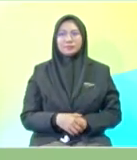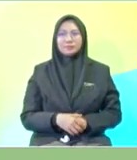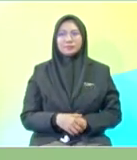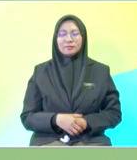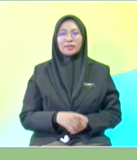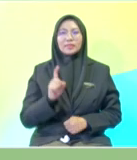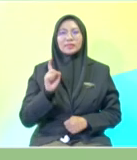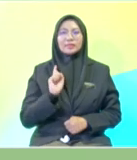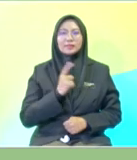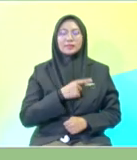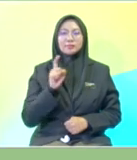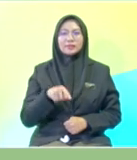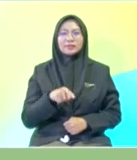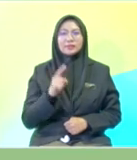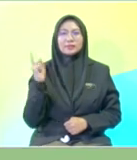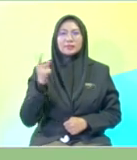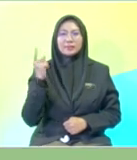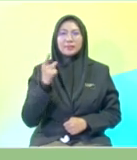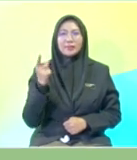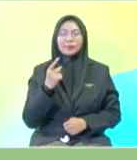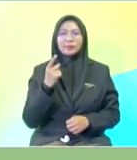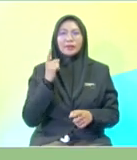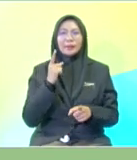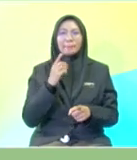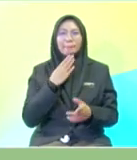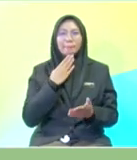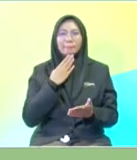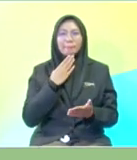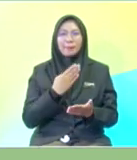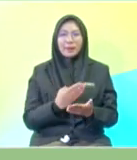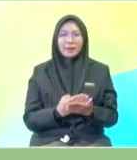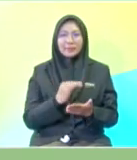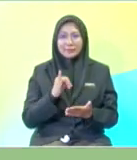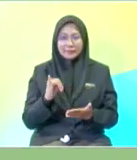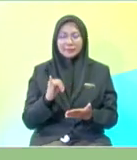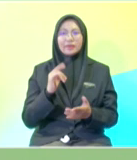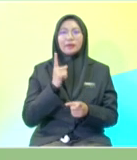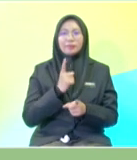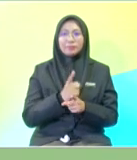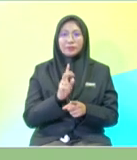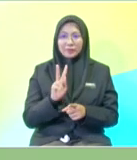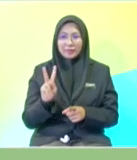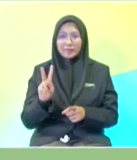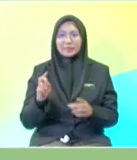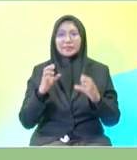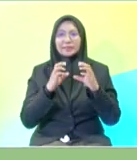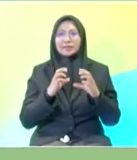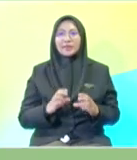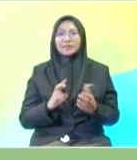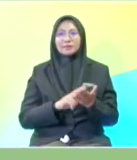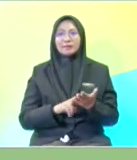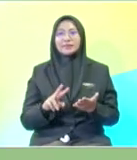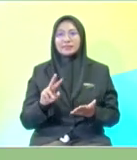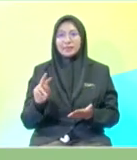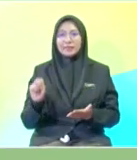memperbaiki bacaan jadi tadi Abah iman ada sedikit kurang tepat kan jadi kita perbaiki Jadi